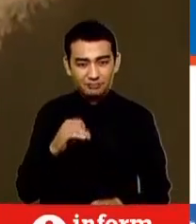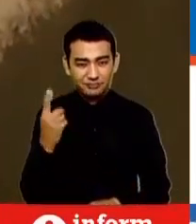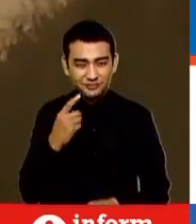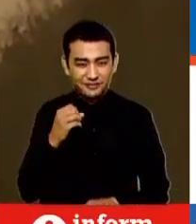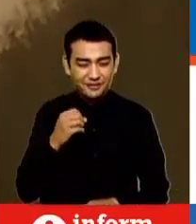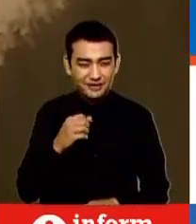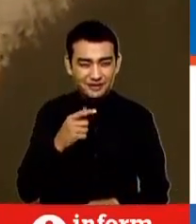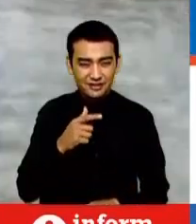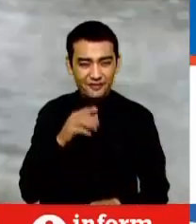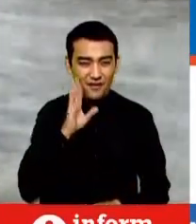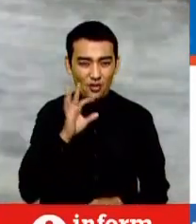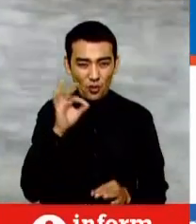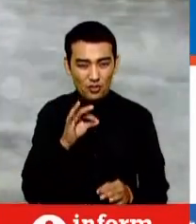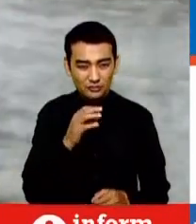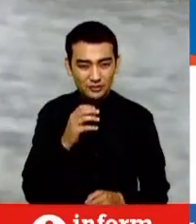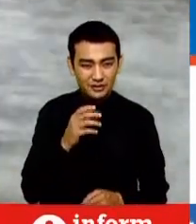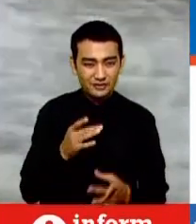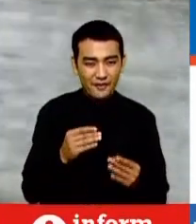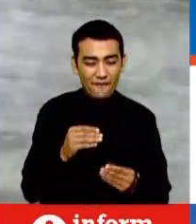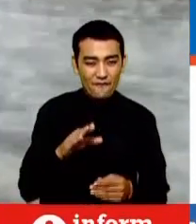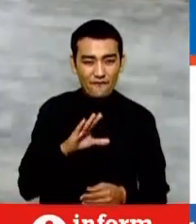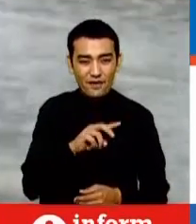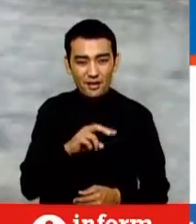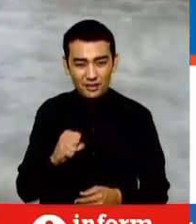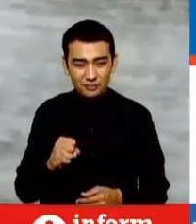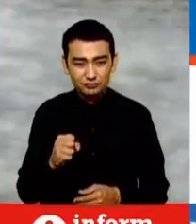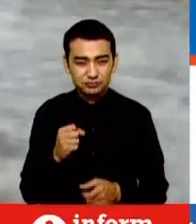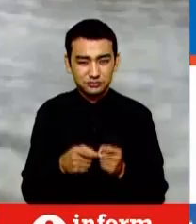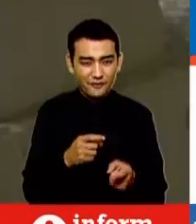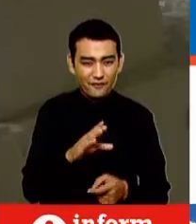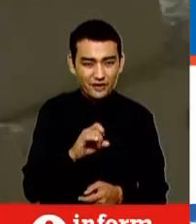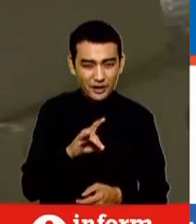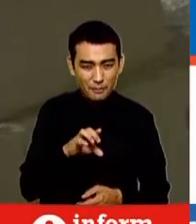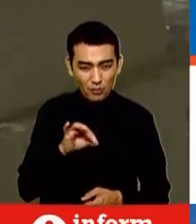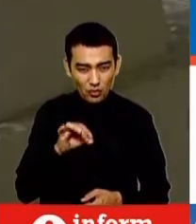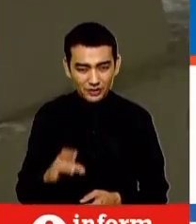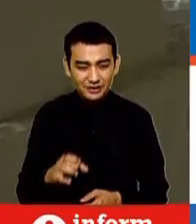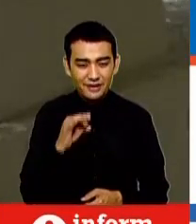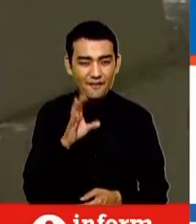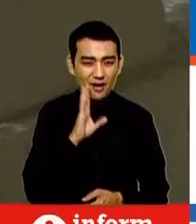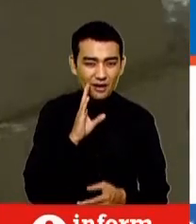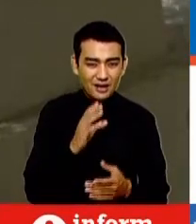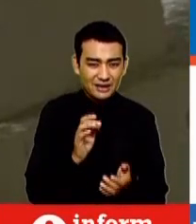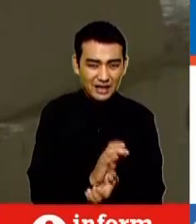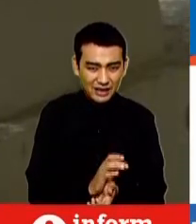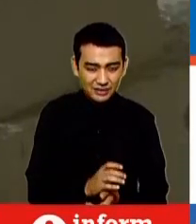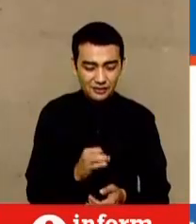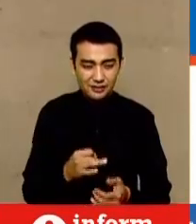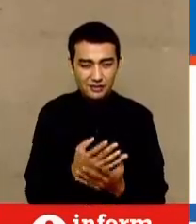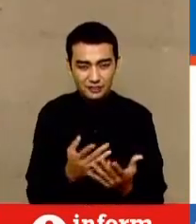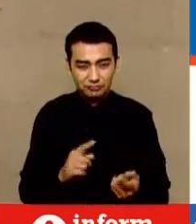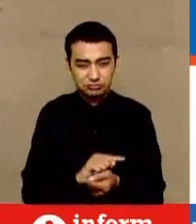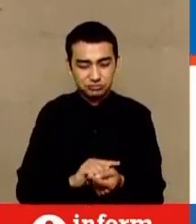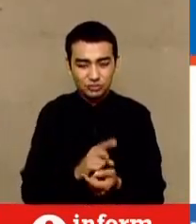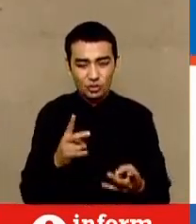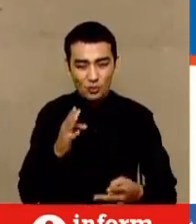пришлось ограничивать подачу живительной влаги вызванной силевыми выбросами и повышением мутности воды в реках навести порядок